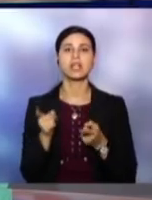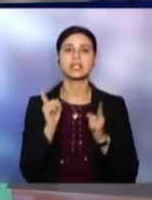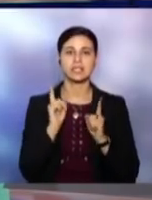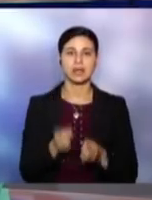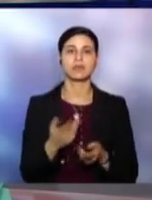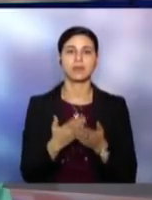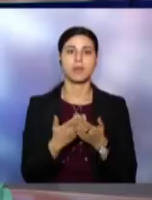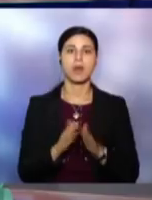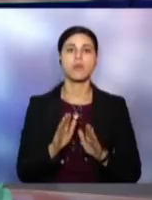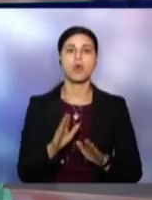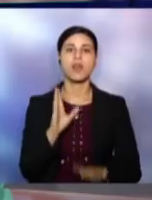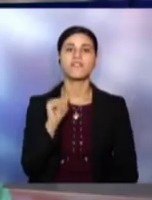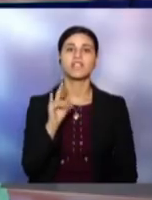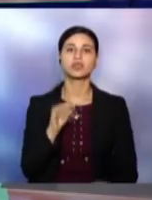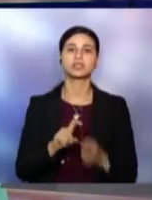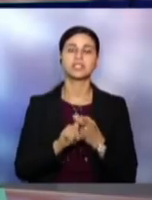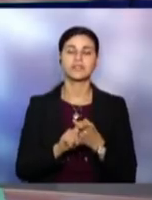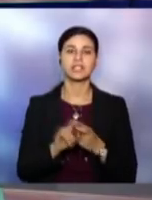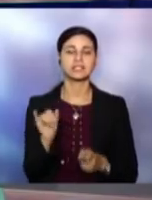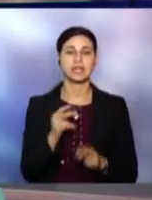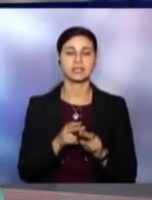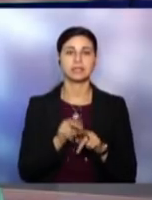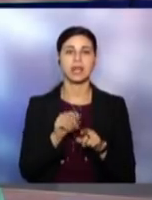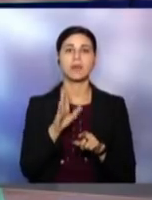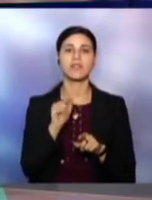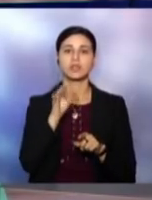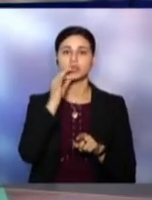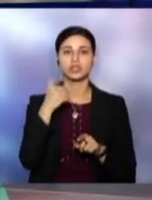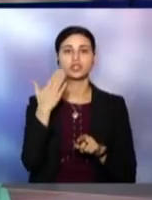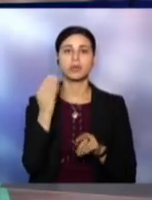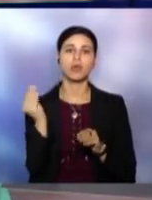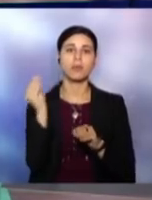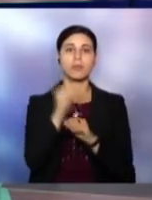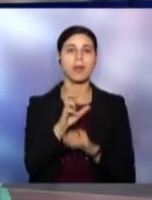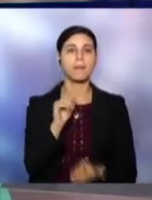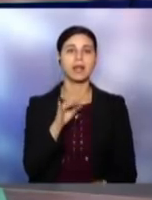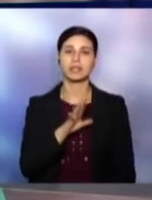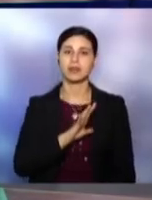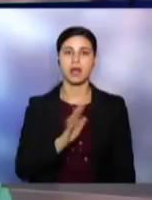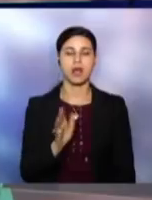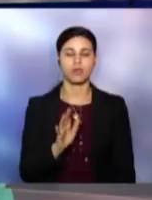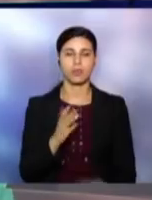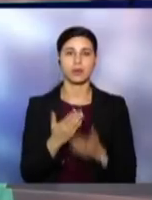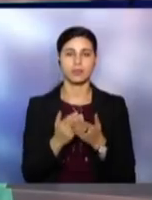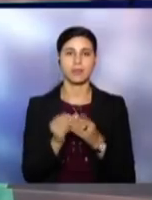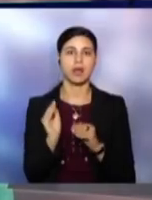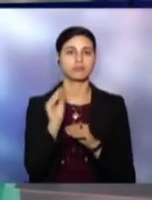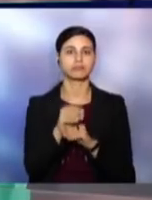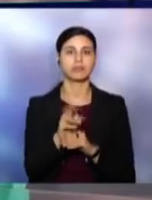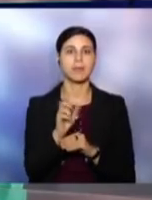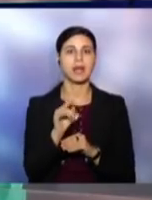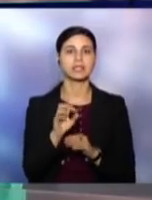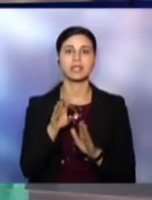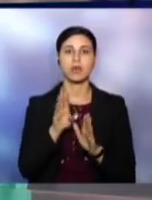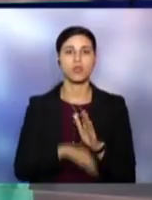ნამდვილად, აი მხოლოდ ვირუსული ინფექცია, სადაც ამ ვირუსს შემდგომ ზედ ბაქტერია არ ერთვის, ანუ რაღაც სუპერ ინფექცია არ ხდება,